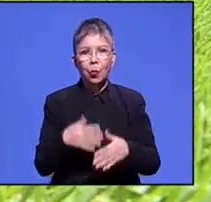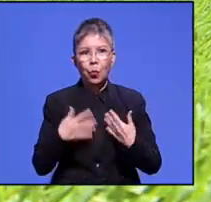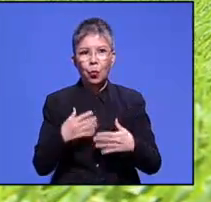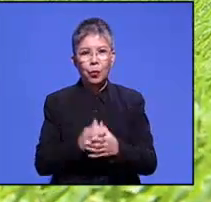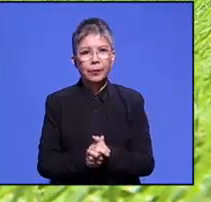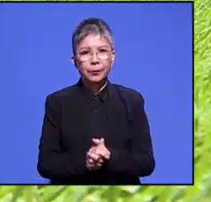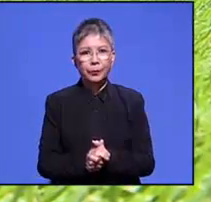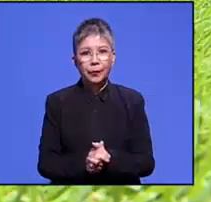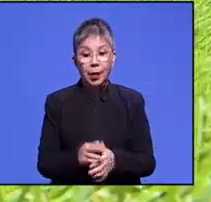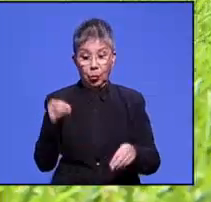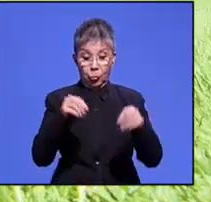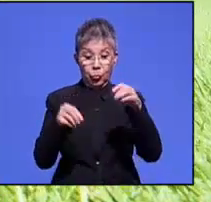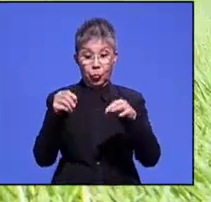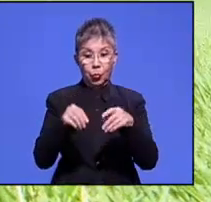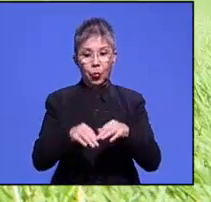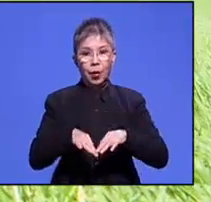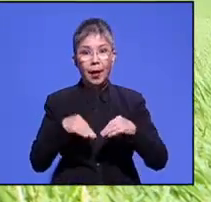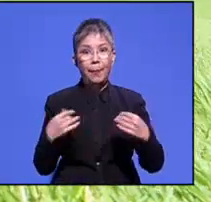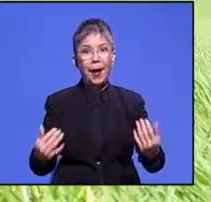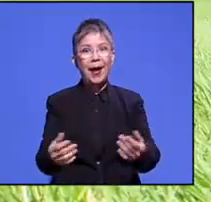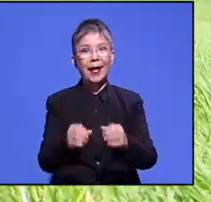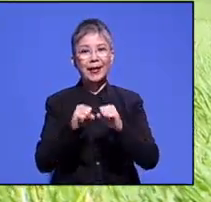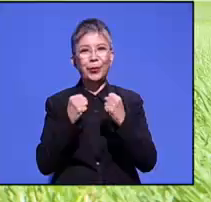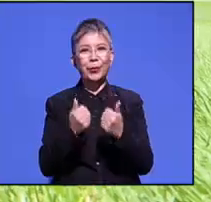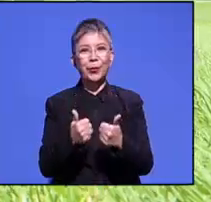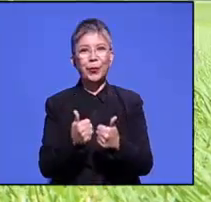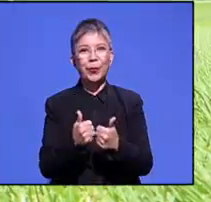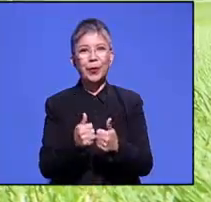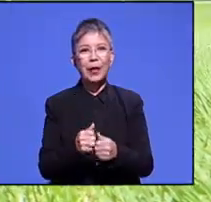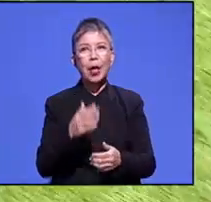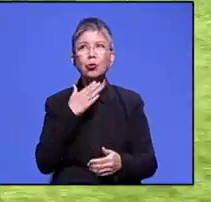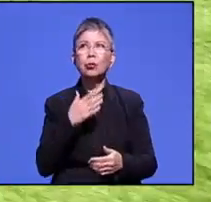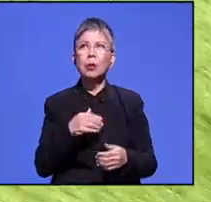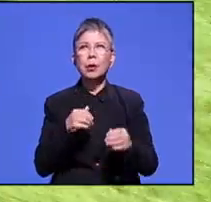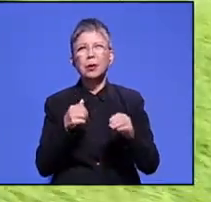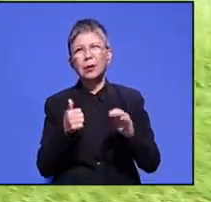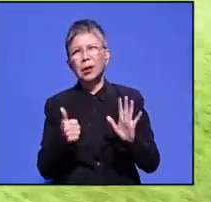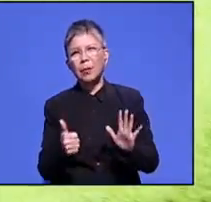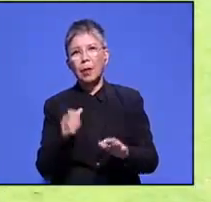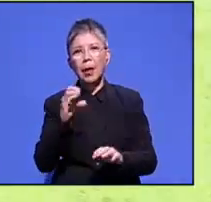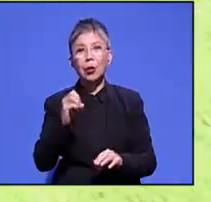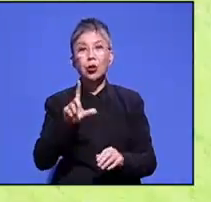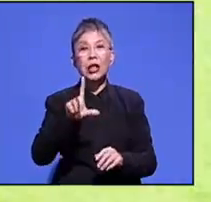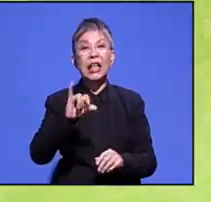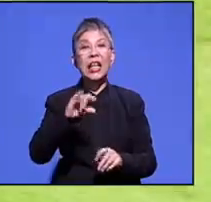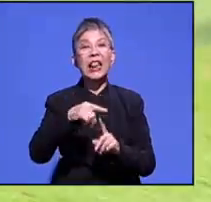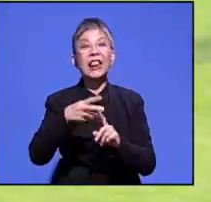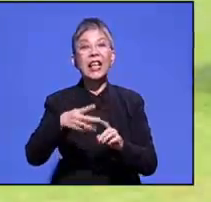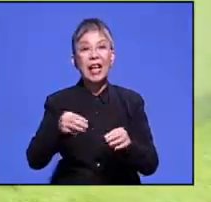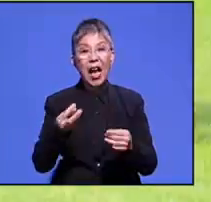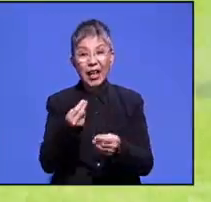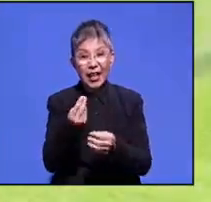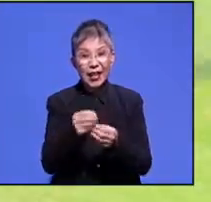sekali pemupukan lapangan sepakbola stadion utama GBK ini butuh hingga 600 liter campuran air dan